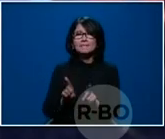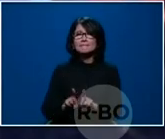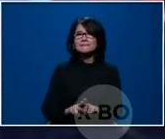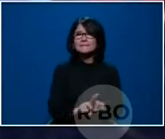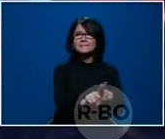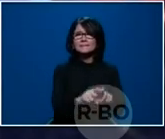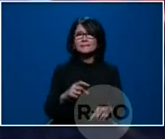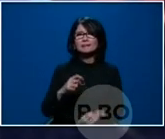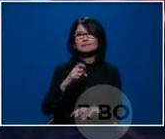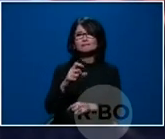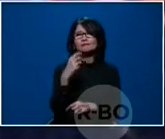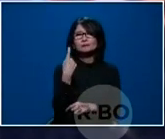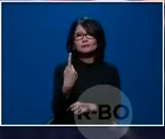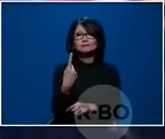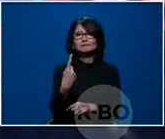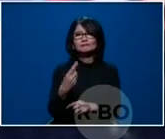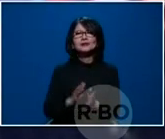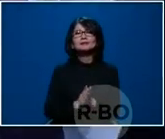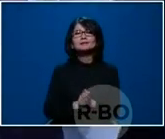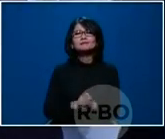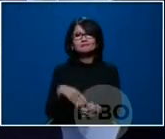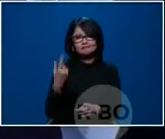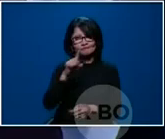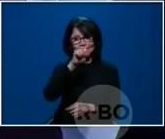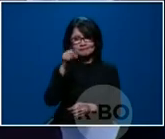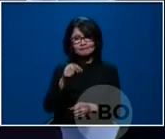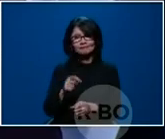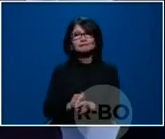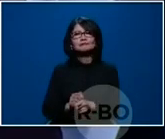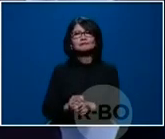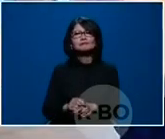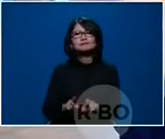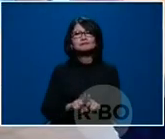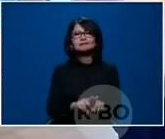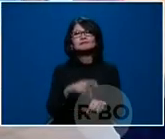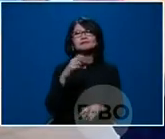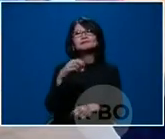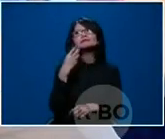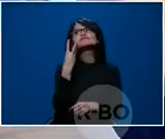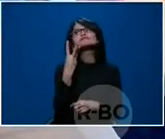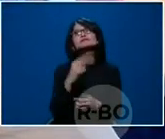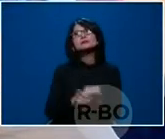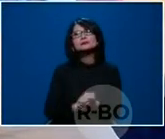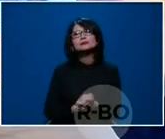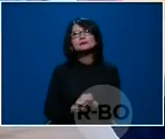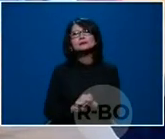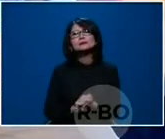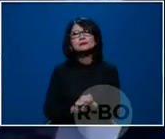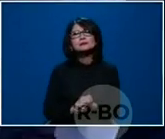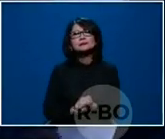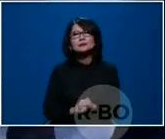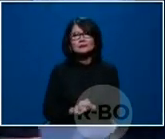calon pertama silakan bertanya kepada pasangan calon ketiga waktu anda 1 menit dari saat